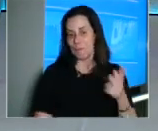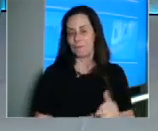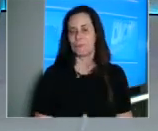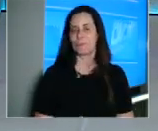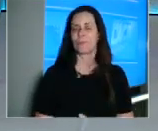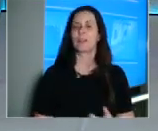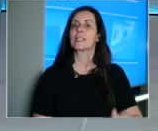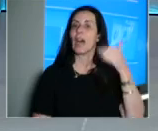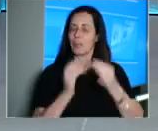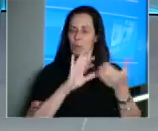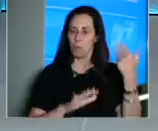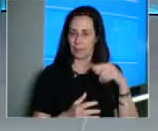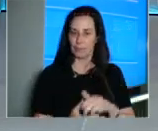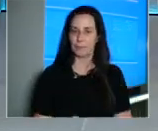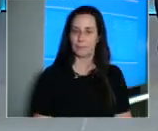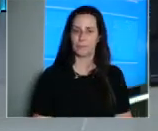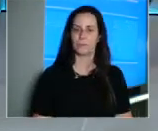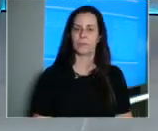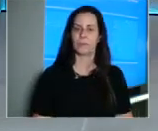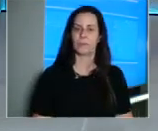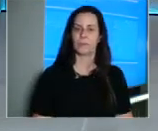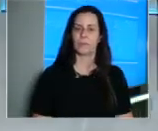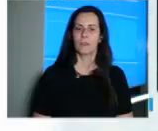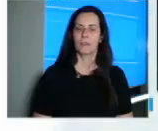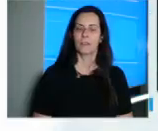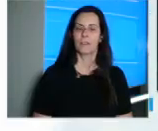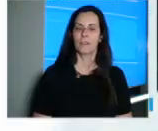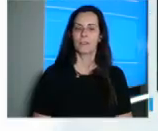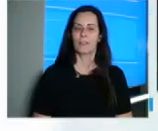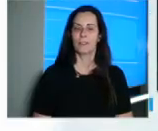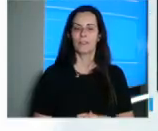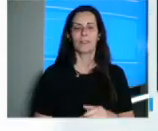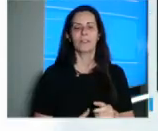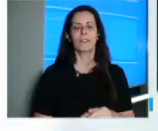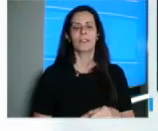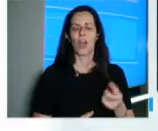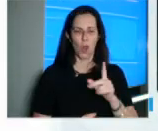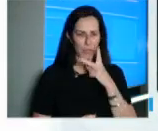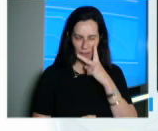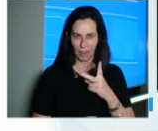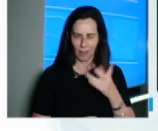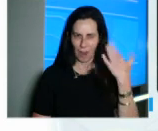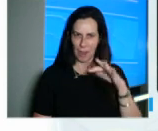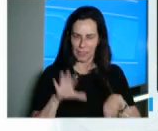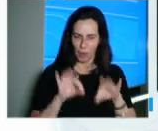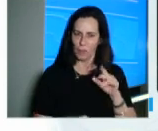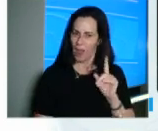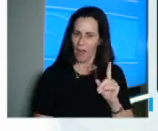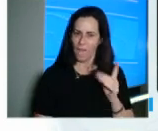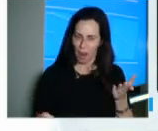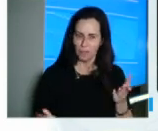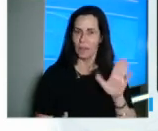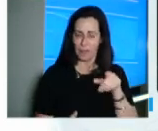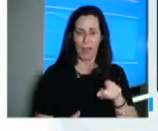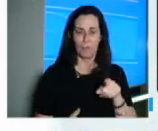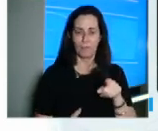כנראה. איילת שקד, זאת ש... נשארה בחוץ ולא נכנסה לכנסת ה-21. היא לא נראתה מאז תוצאות הבחירות, אבל הנה,